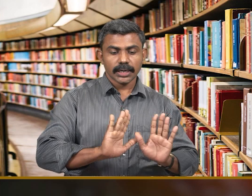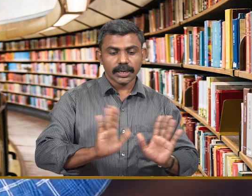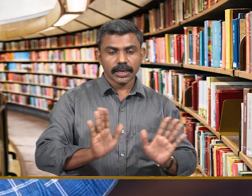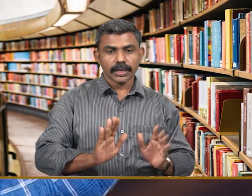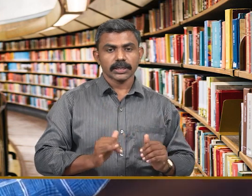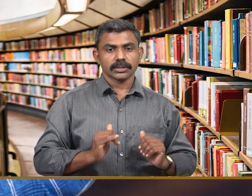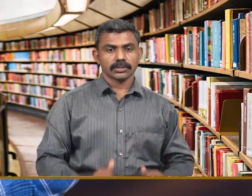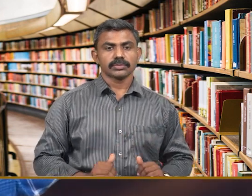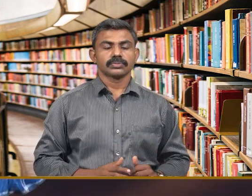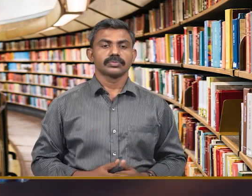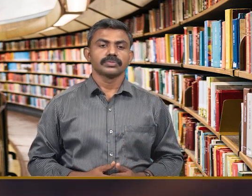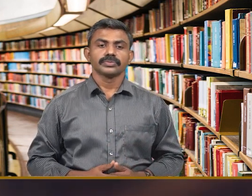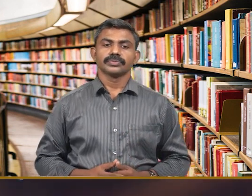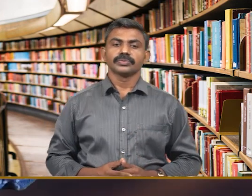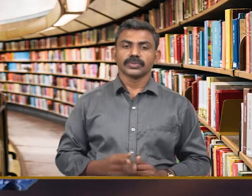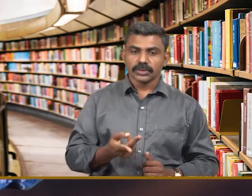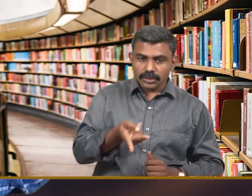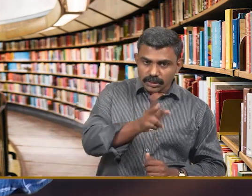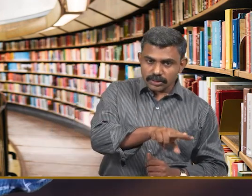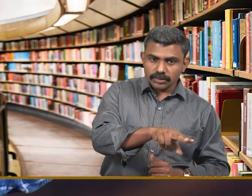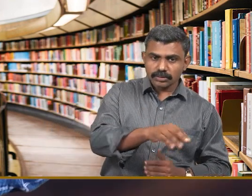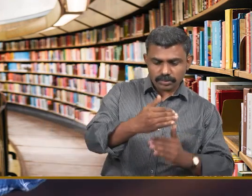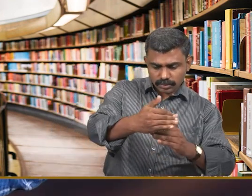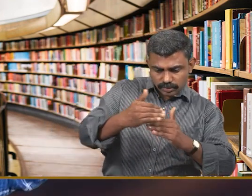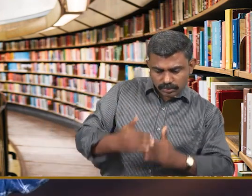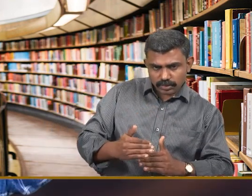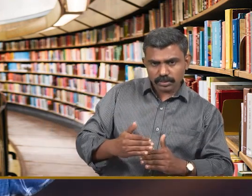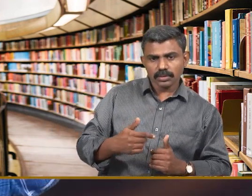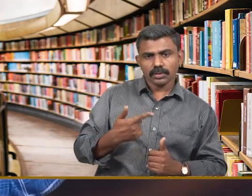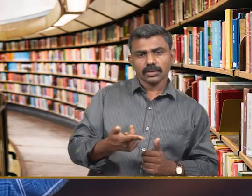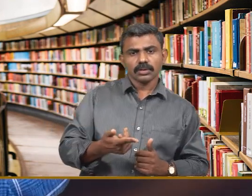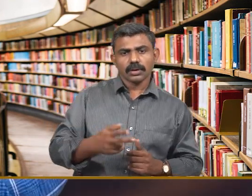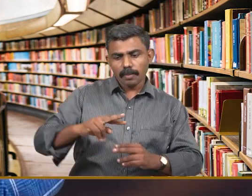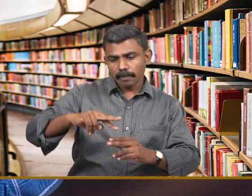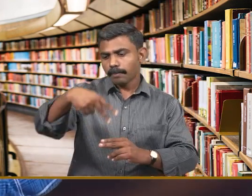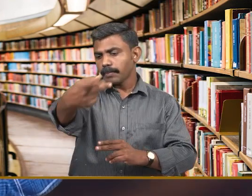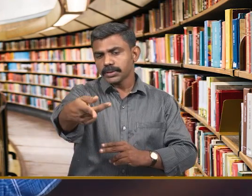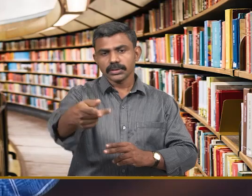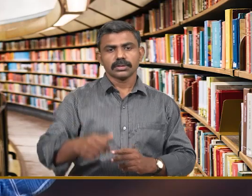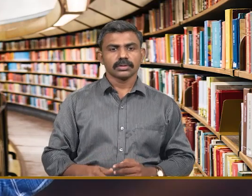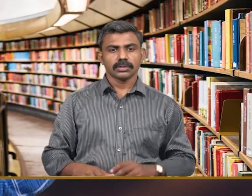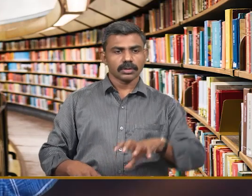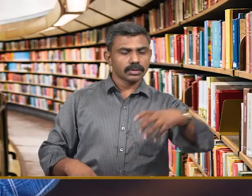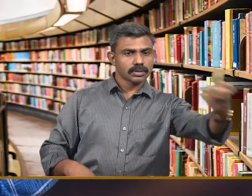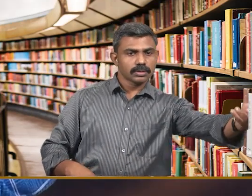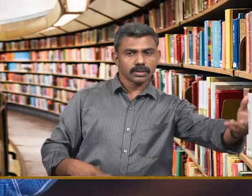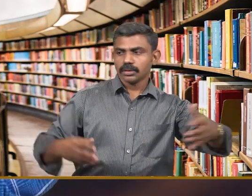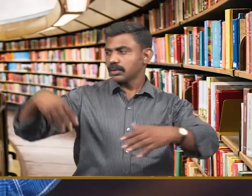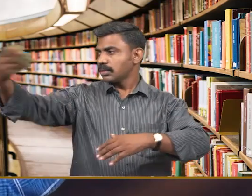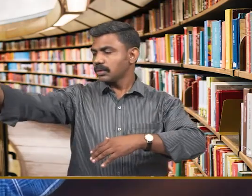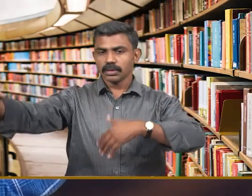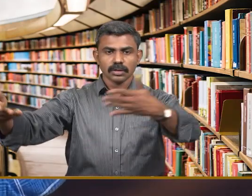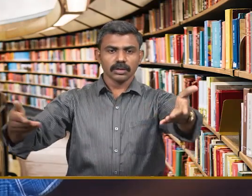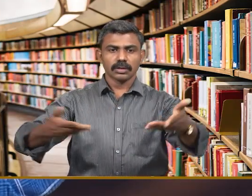விதித்தாங்க. குறிப்பாக வந்து இந்த மாதிரி அதிகமாக இறக்குமதி வரி விதித்ததுனால என்ன ஆச்சு அப்படின்னா மற்ற பன்னாட்டு அந்த வர்த்தகங்கள் மற்ற